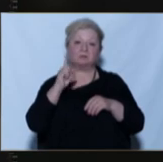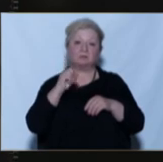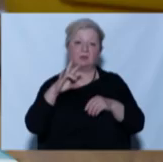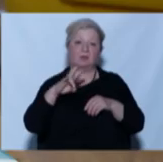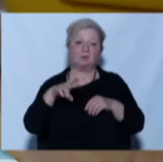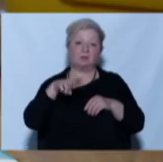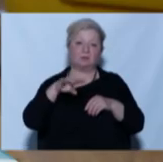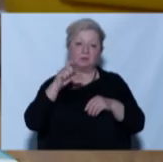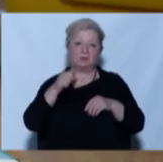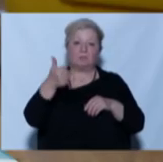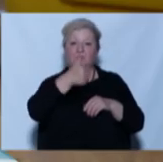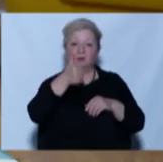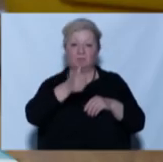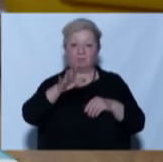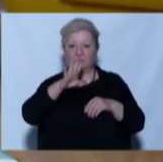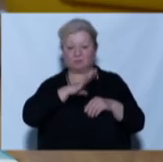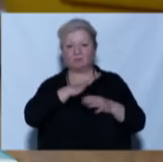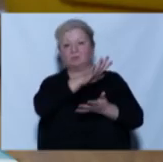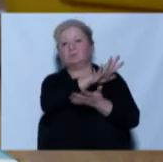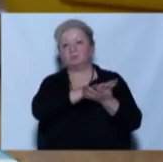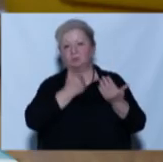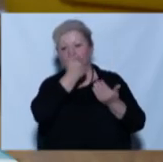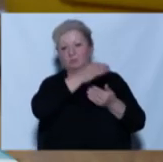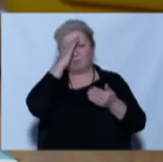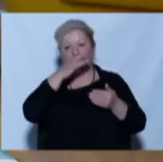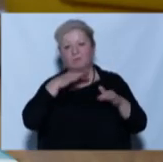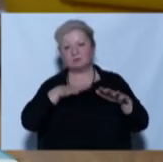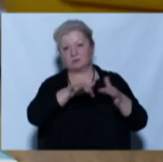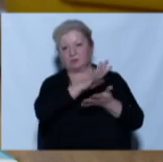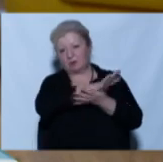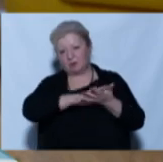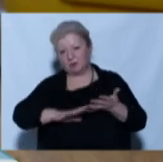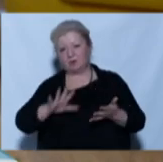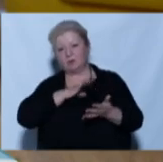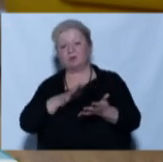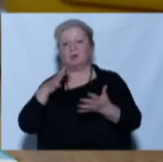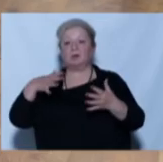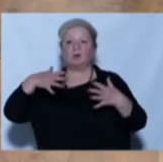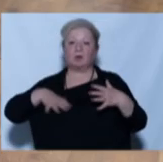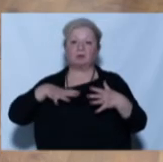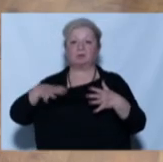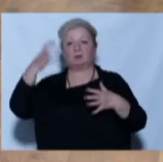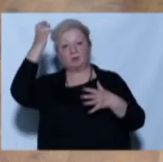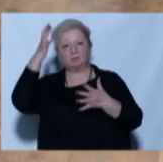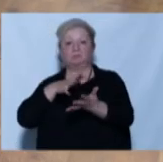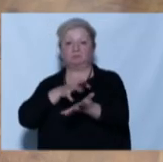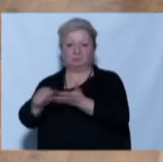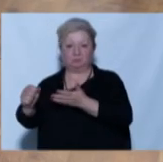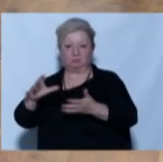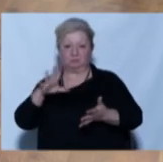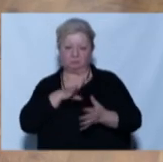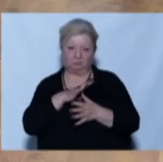მანიფესტით ქართლ-კახეთის სამეფო გააუქმა. ქართლ-კახეთის სამეფოს გაუქმების შემდეგ რუსეთმა დაიწყო კავკასიაში ფეხის მყარად